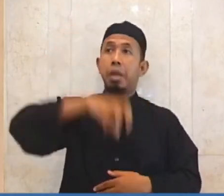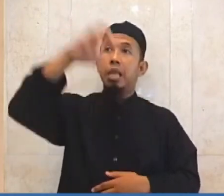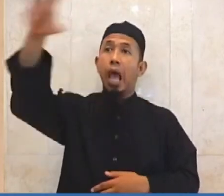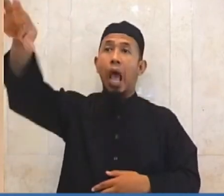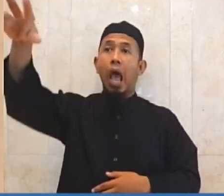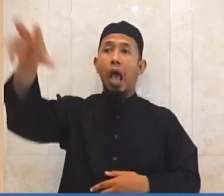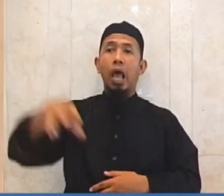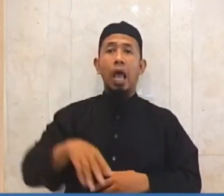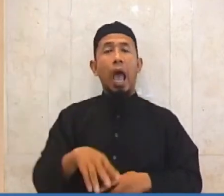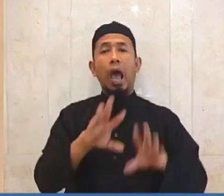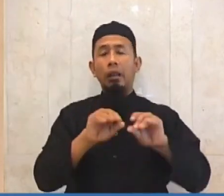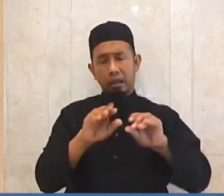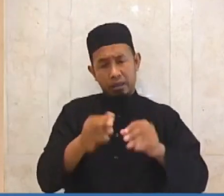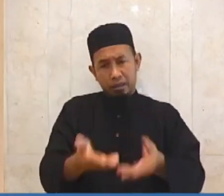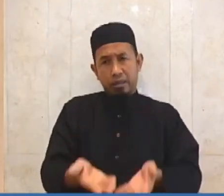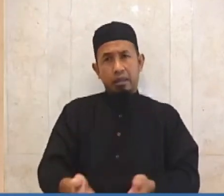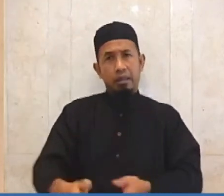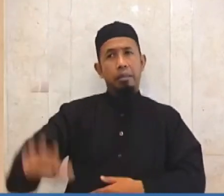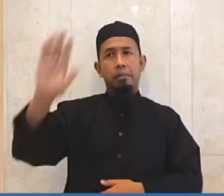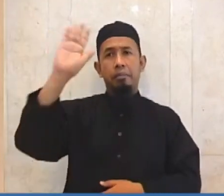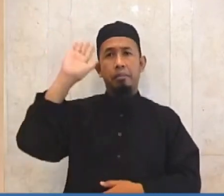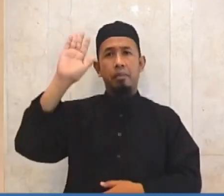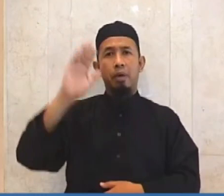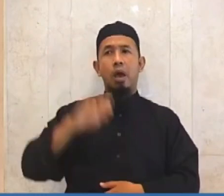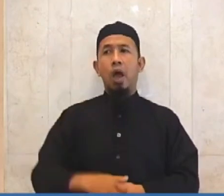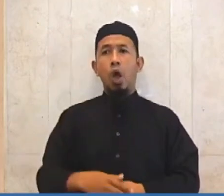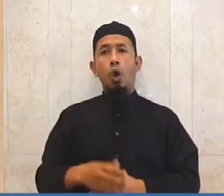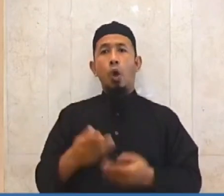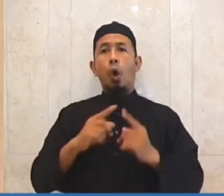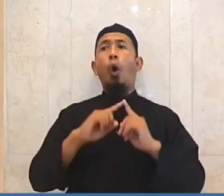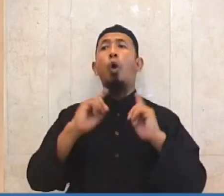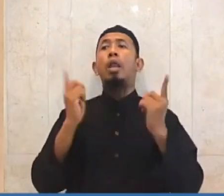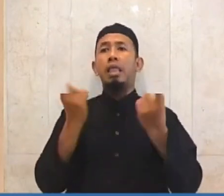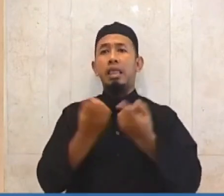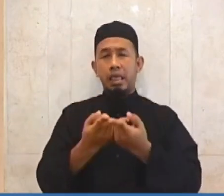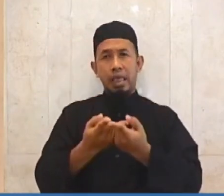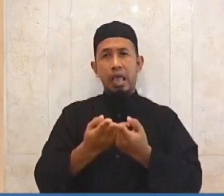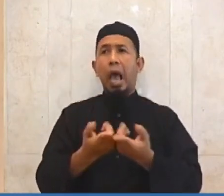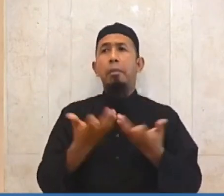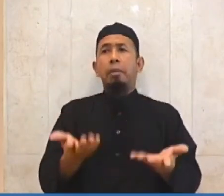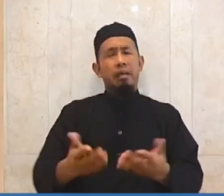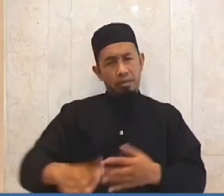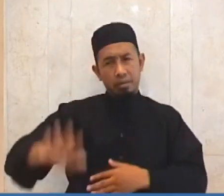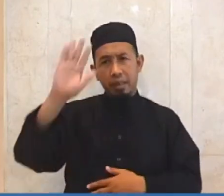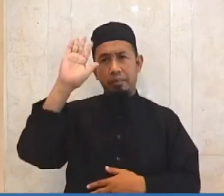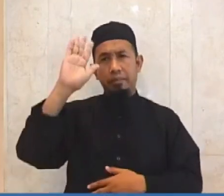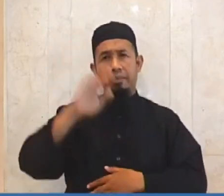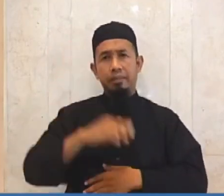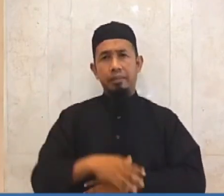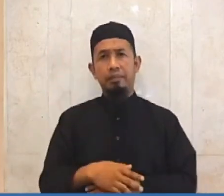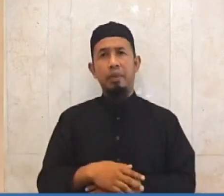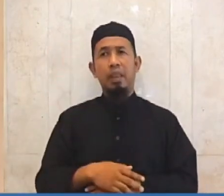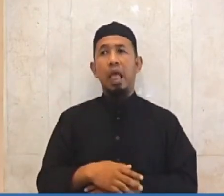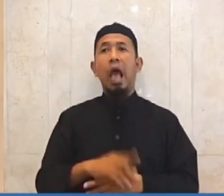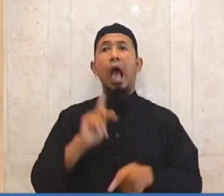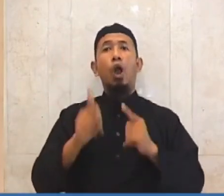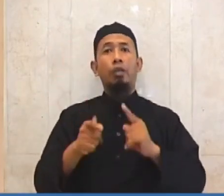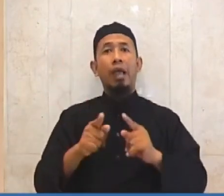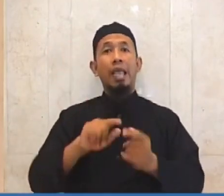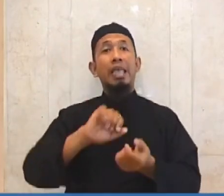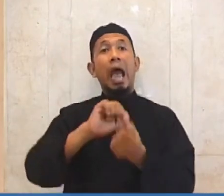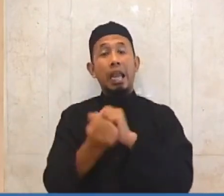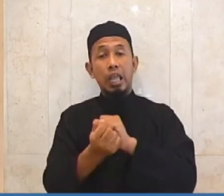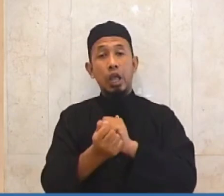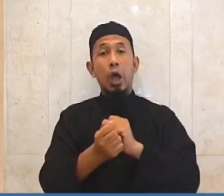saja ditugaskan dalam kondisi apa saja sebagai Abdi Negara tentu tidak bisa menolak